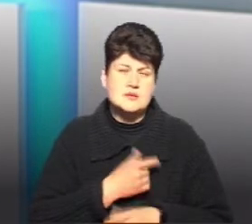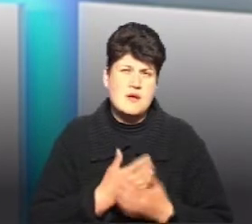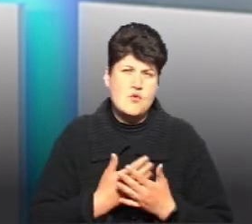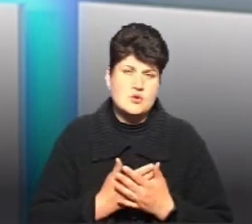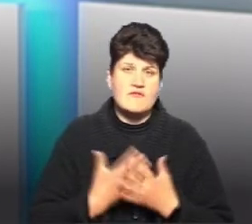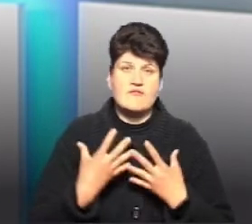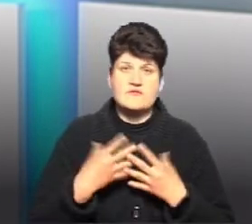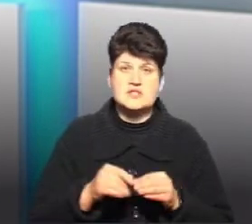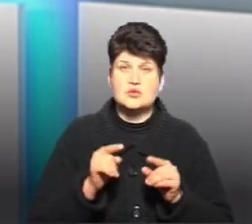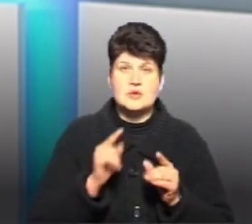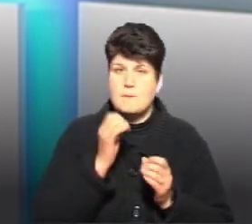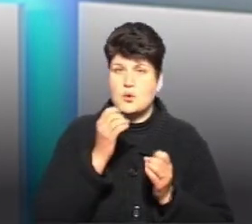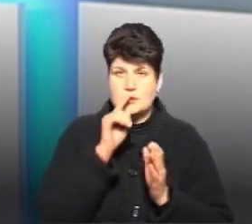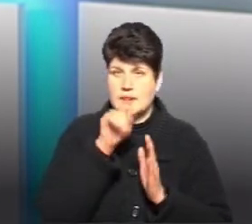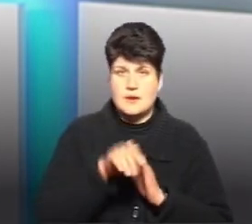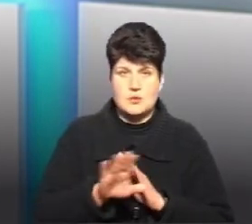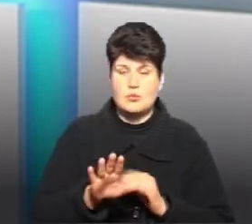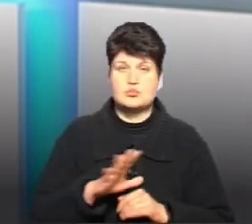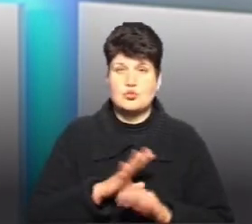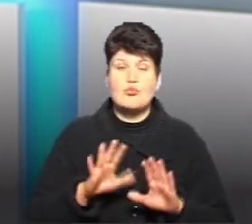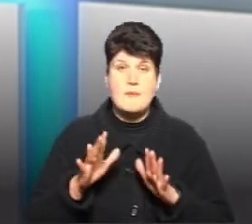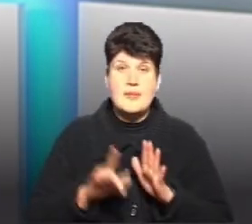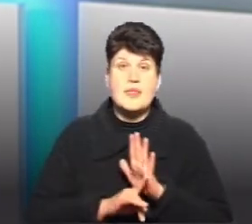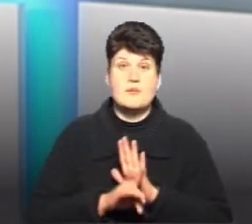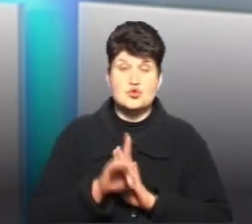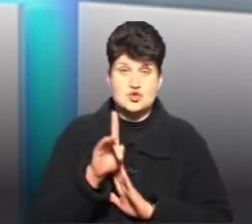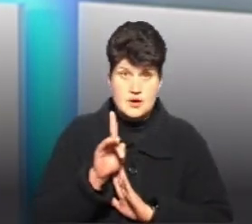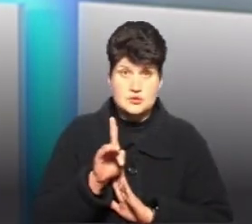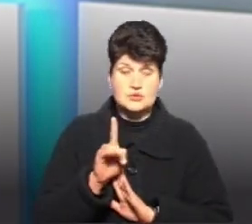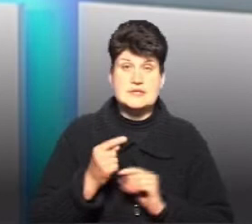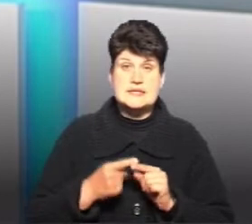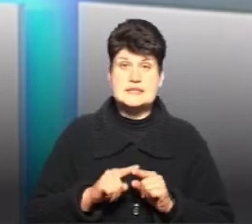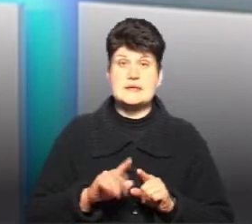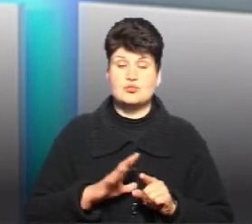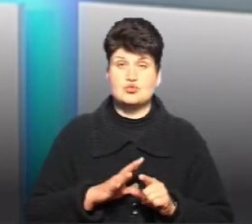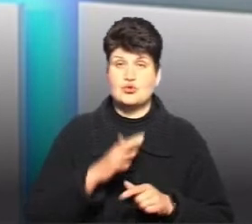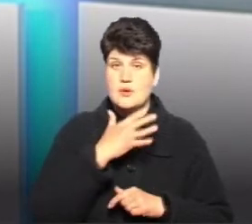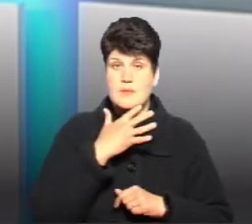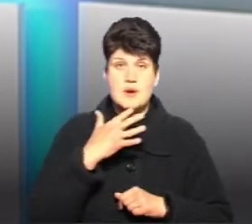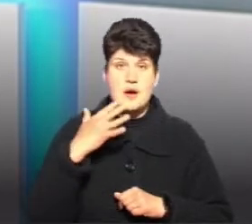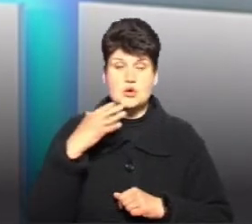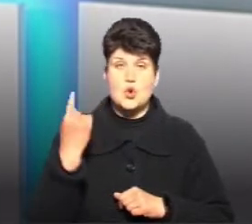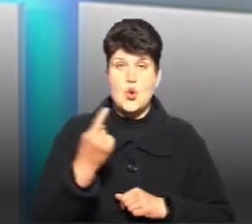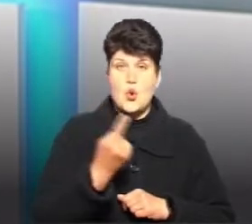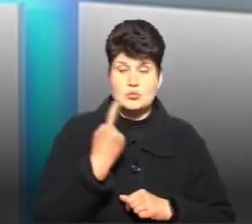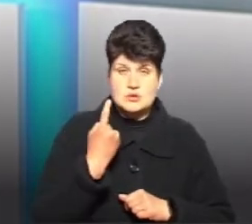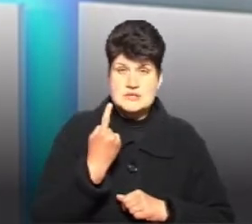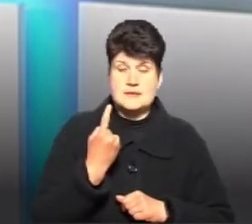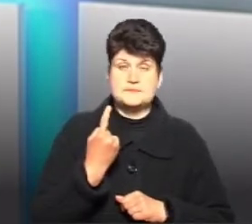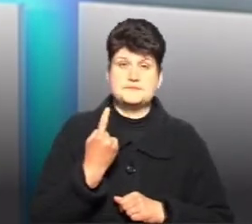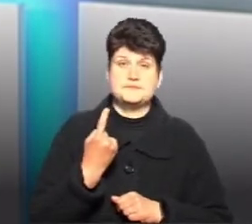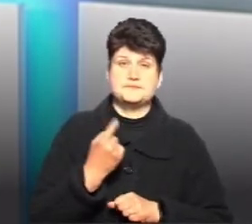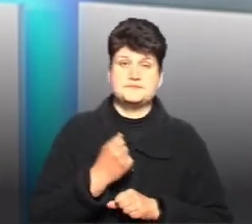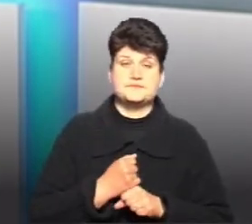не попадеш. Був момент, коли створювалися громади. Так, на початку це було багато областей задіяно з